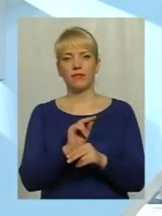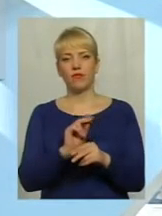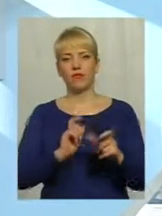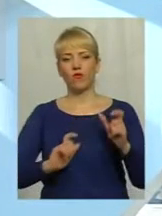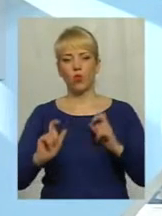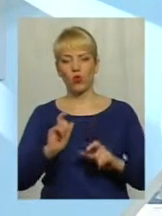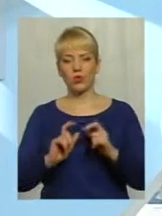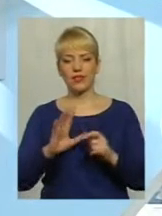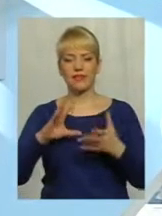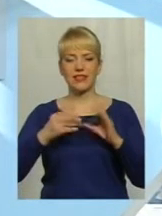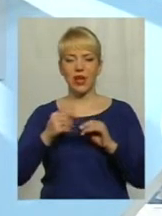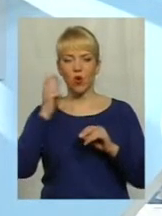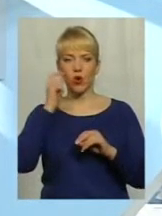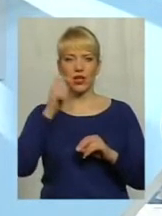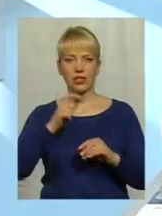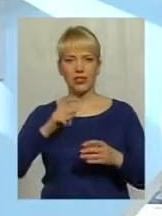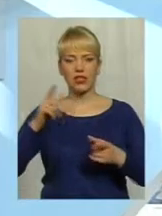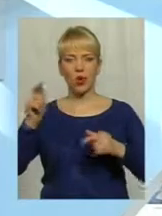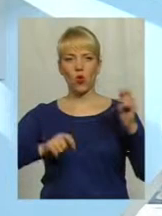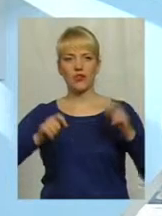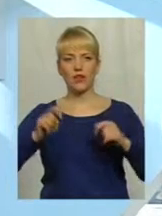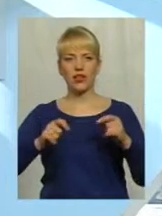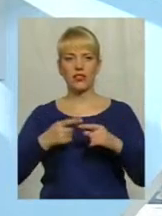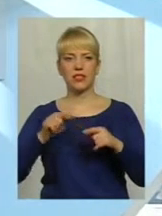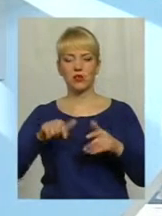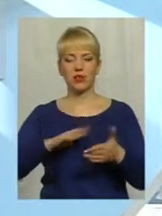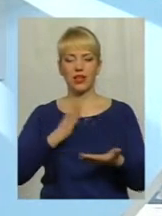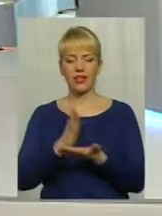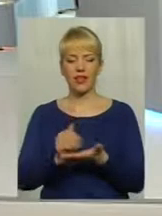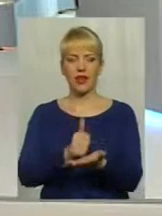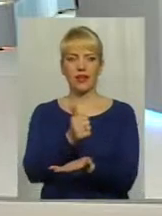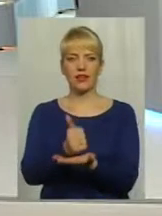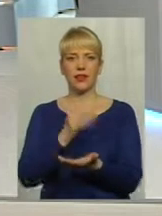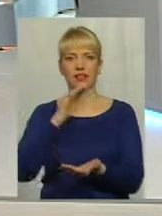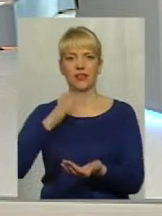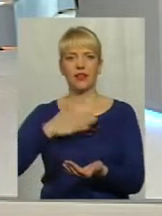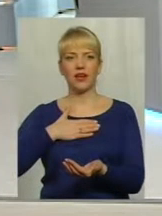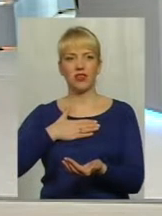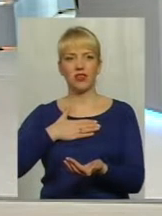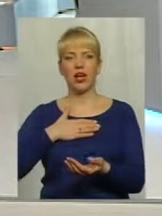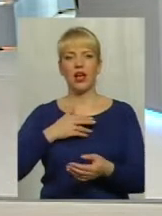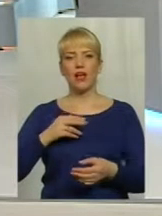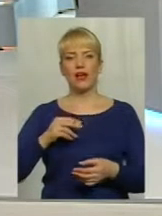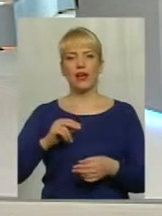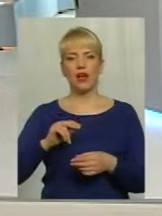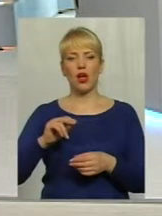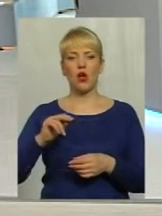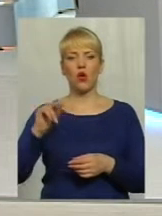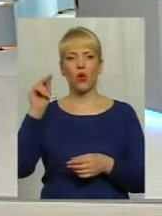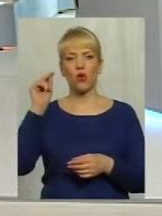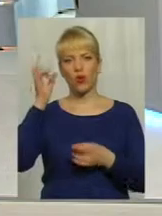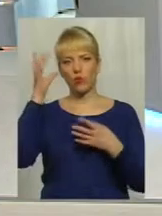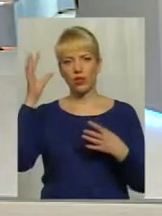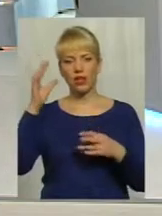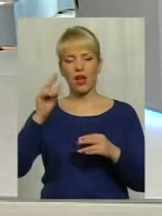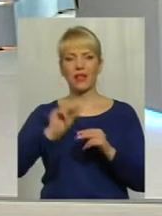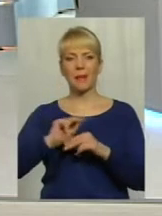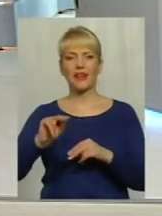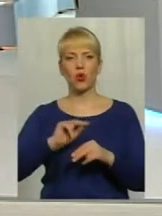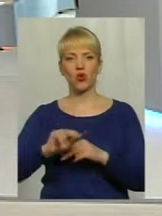міжвузовські і всеукраїнські конференції, ось тут нас лідерами, звичайно, що є і наша гуманітарно-педагогічна академія, де буде дві